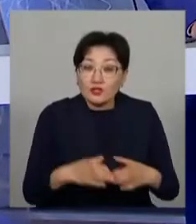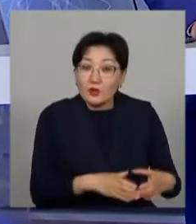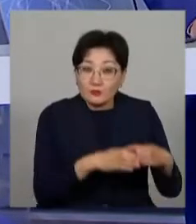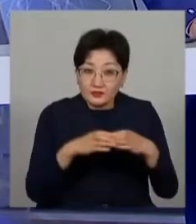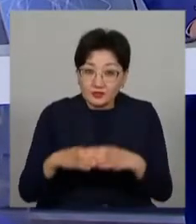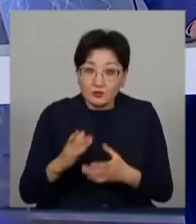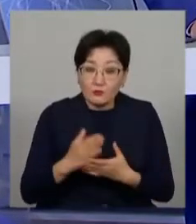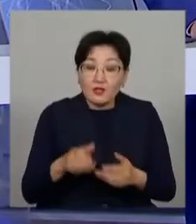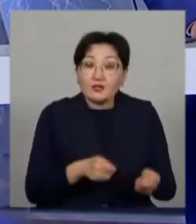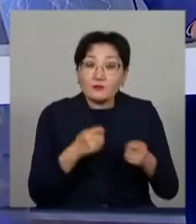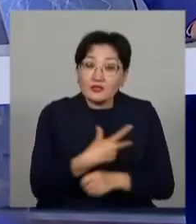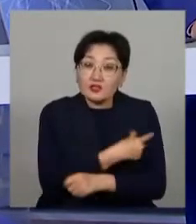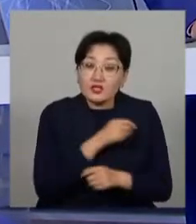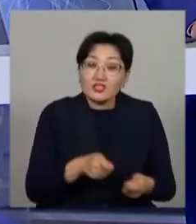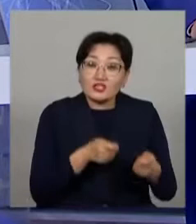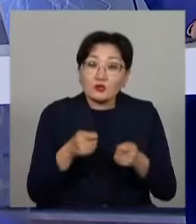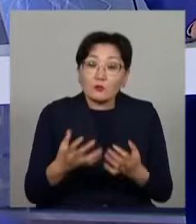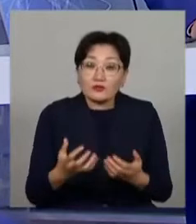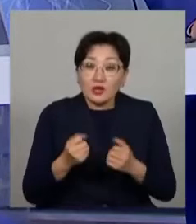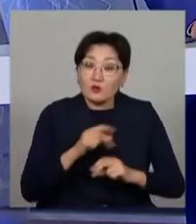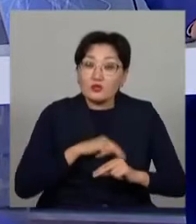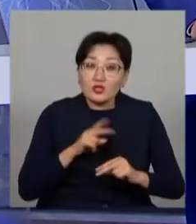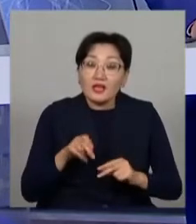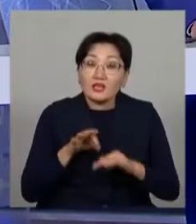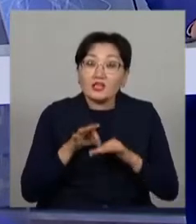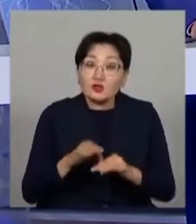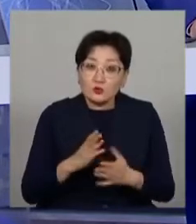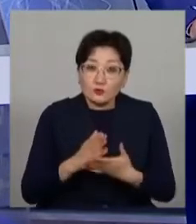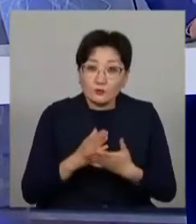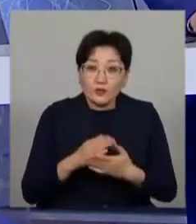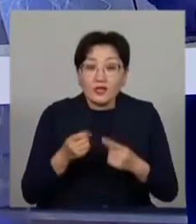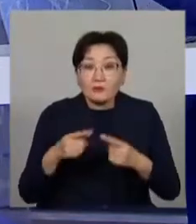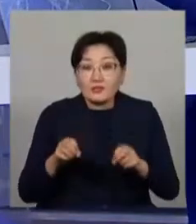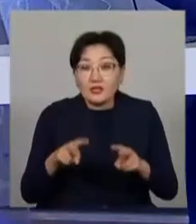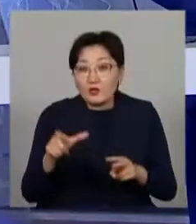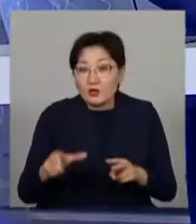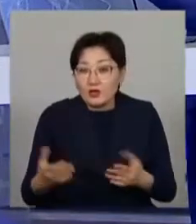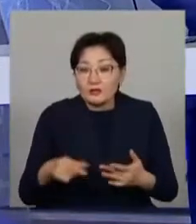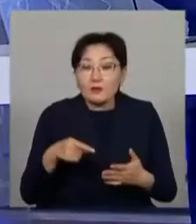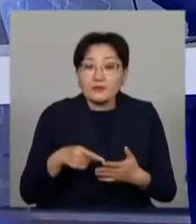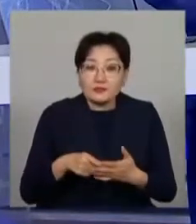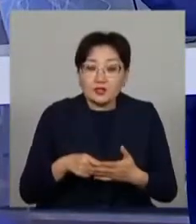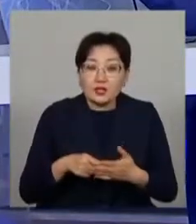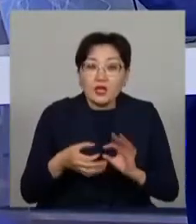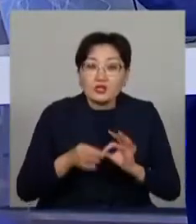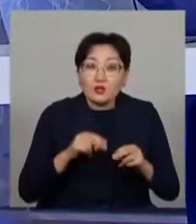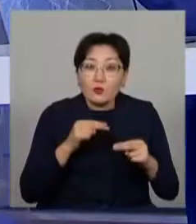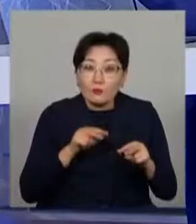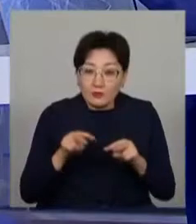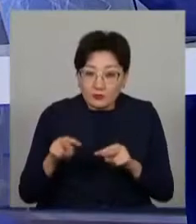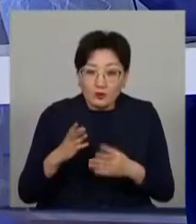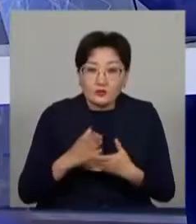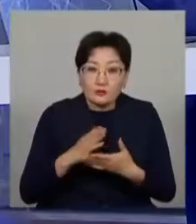келді. Келген вакцинаны жеткізу және қабылдау жұмыстары қалай жүргізіліп жатыр? Одан бөлек мамандар қандай мәселені жіті бақылауда ұстап